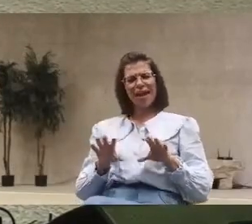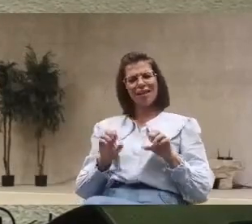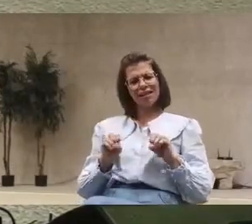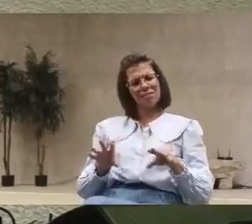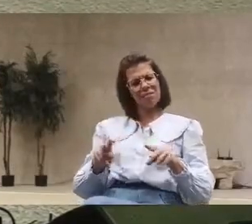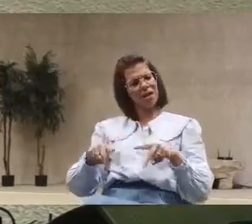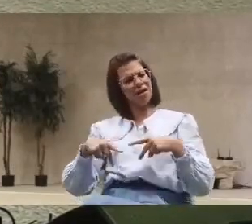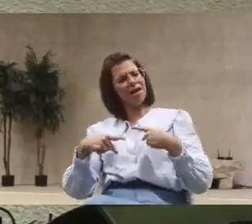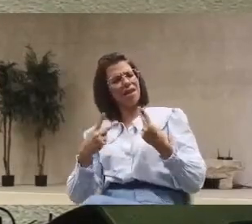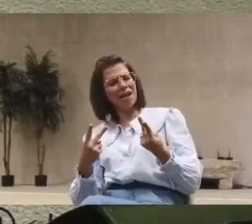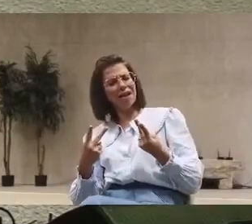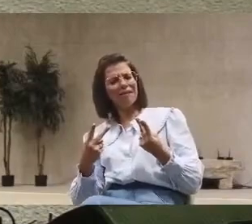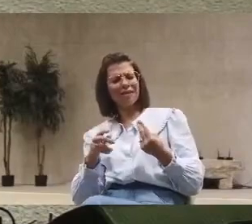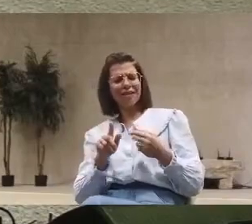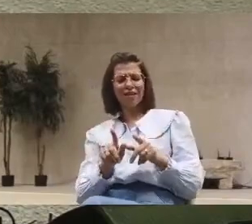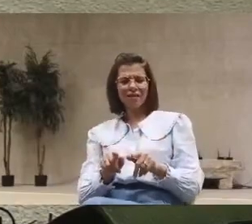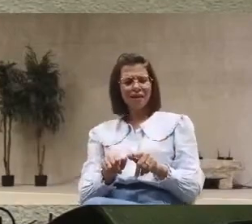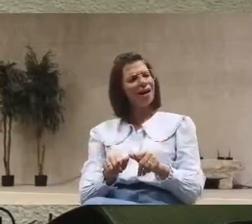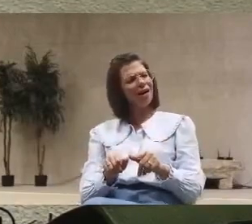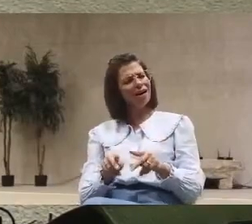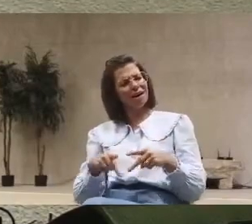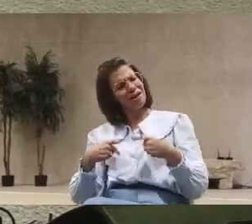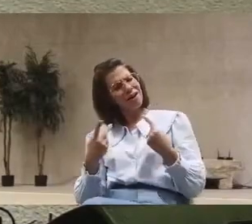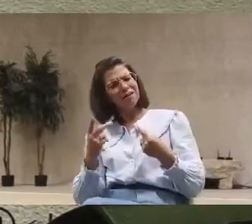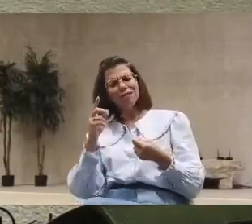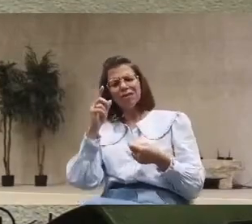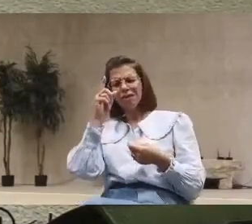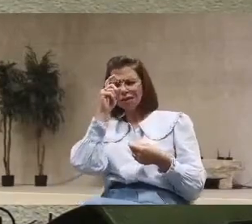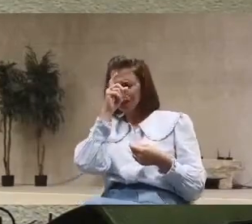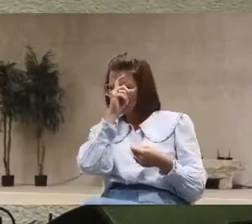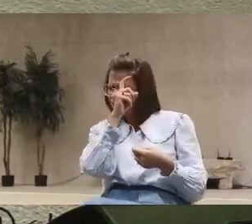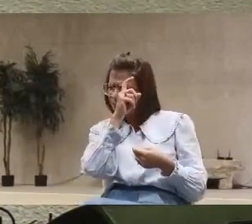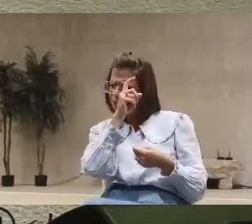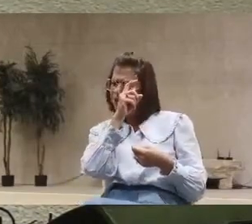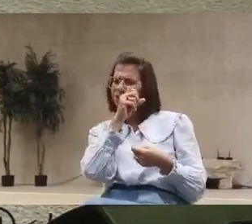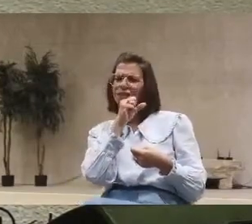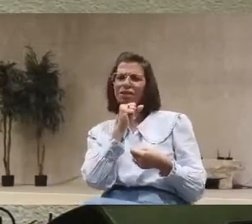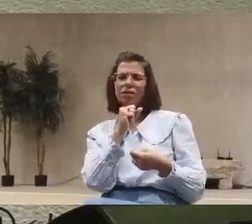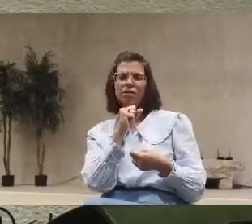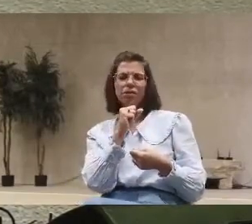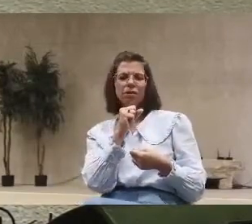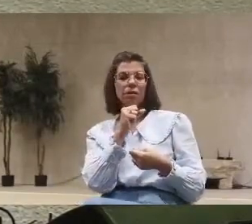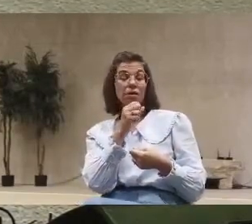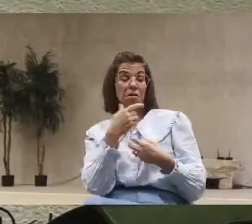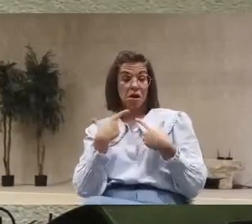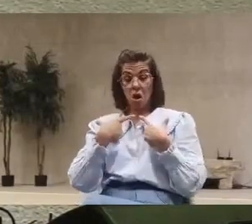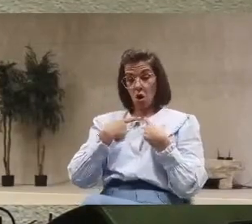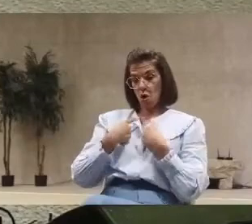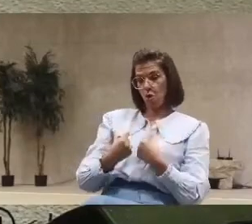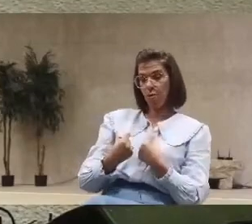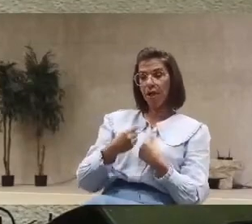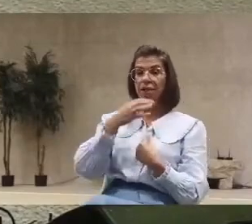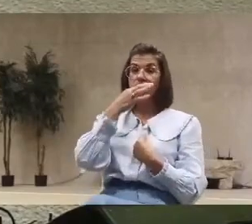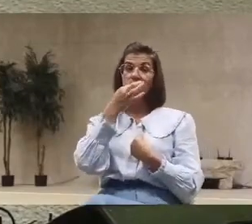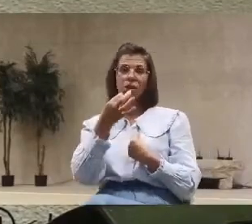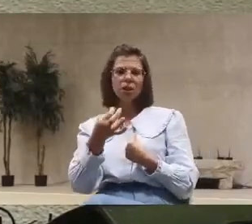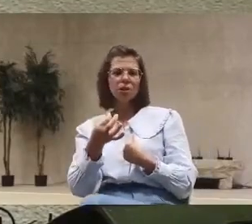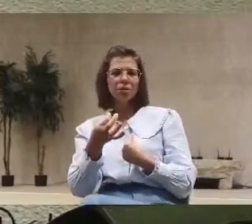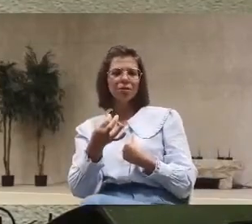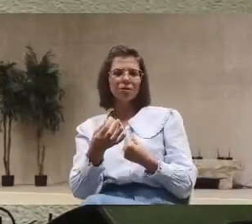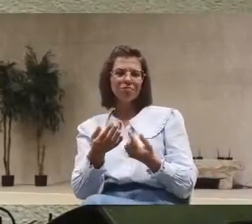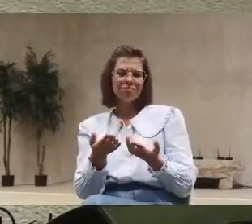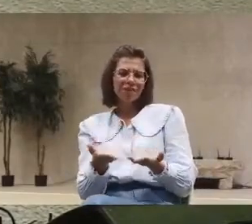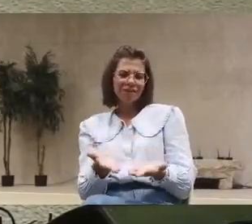Mais en réalité, après avoir écouté, je dis, mais en fait, tout cela, c'est parce que c'est la vie